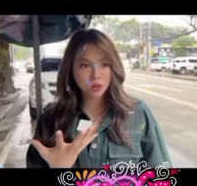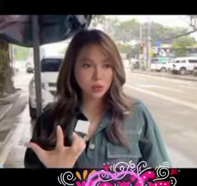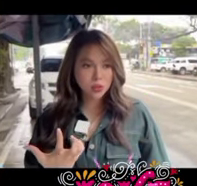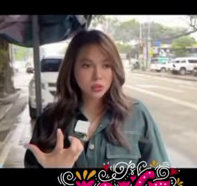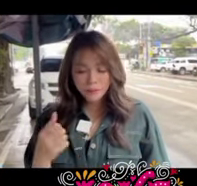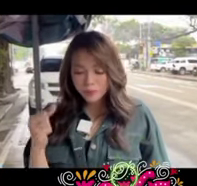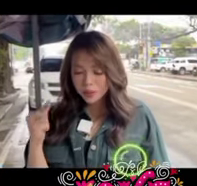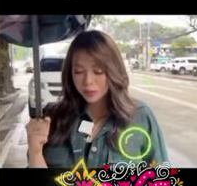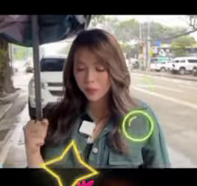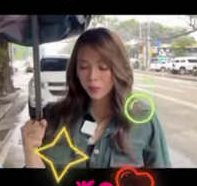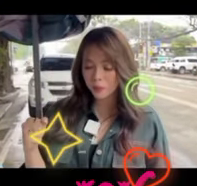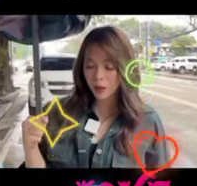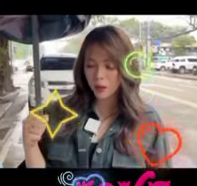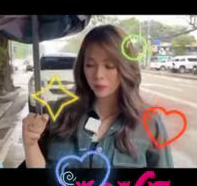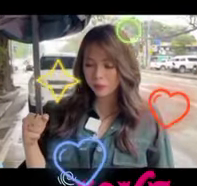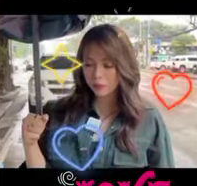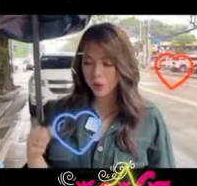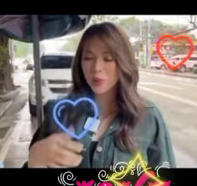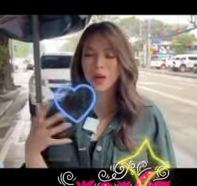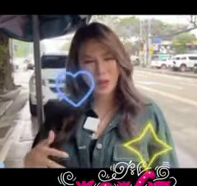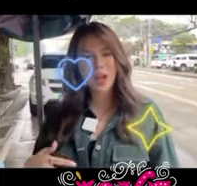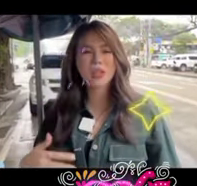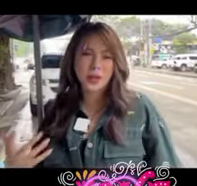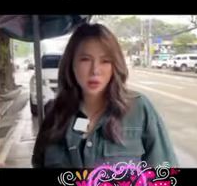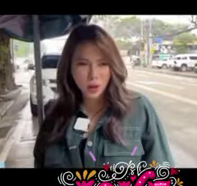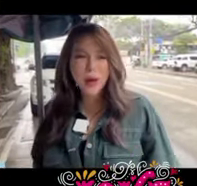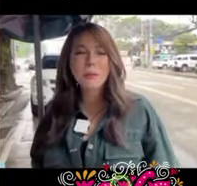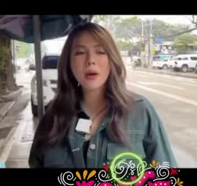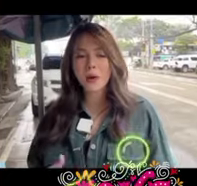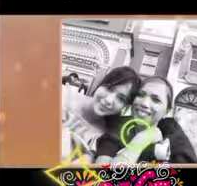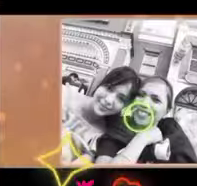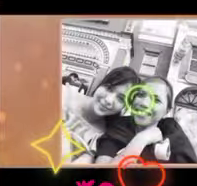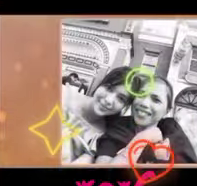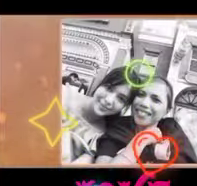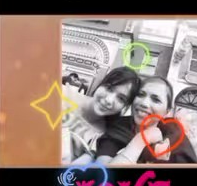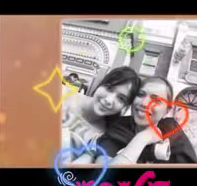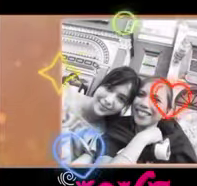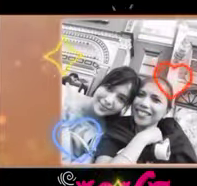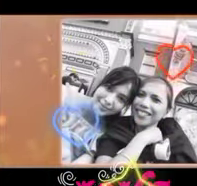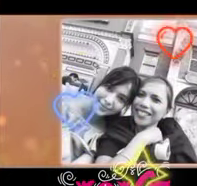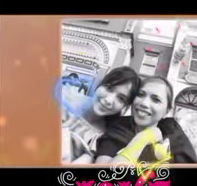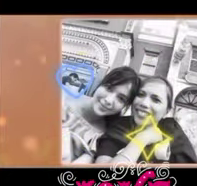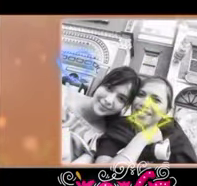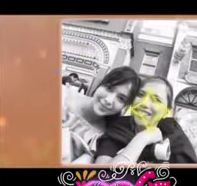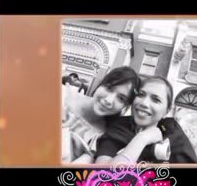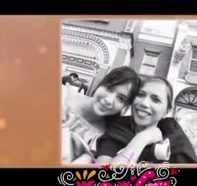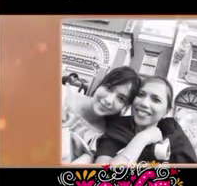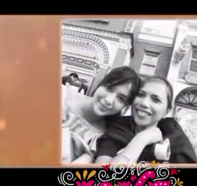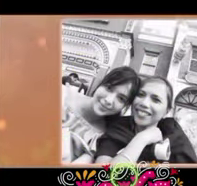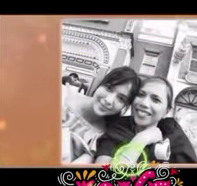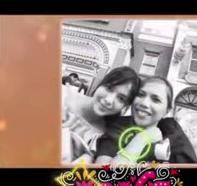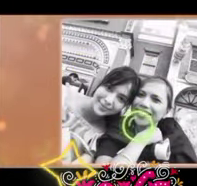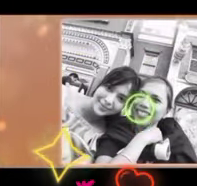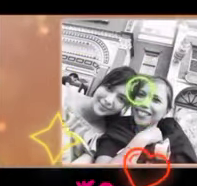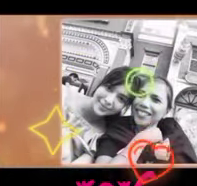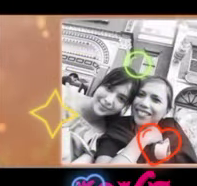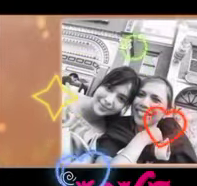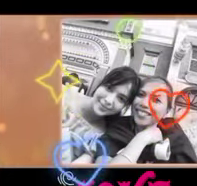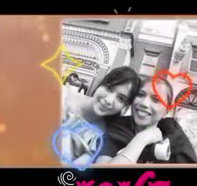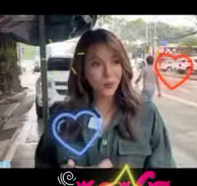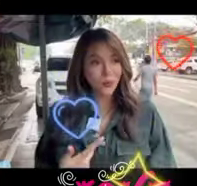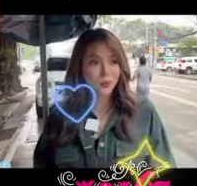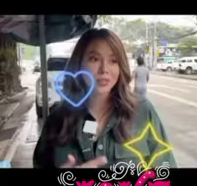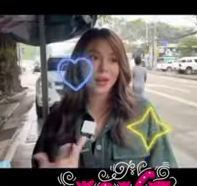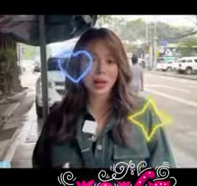hand gestures. Tapos yun po, growing up, explain ko kay mama kung ano yung, kunwari tayo nag-uusap po tayo, tapos nandiyon sa mama, kailangan ni